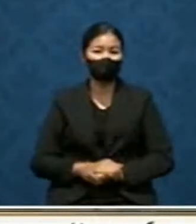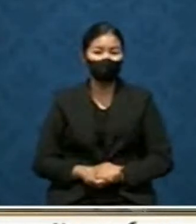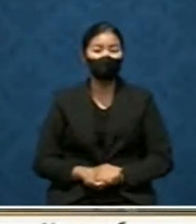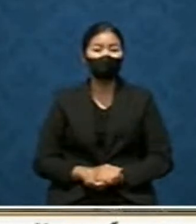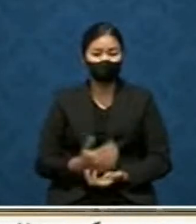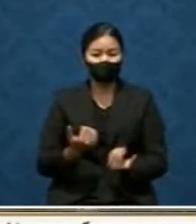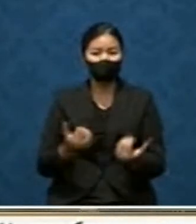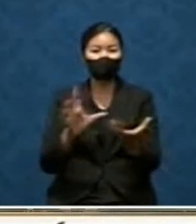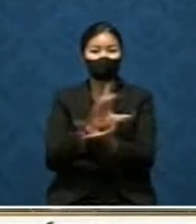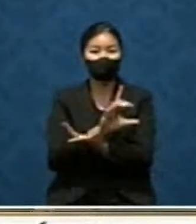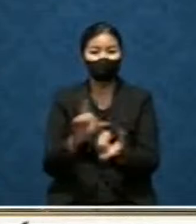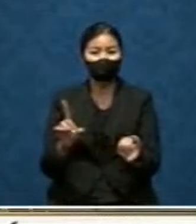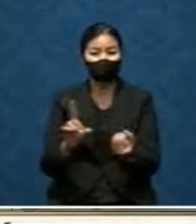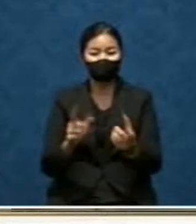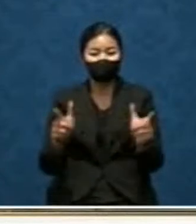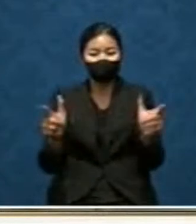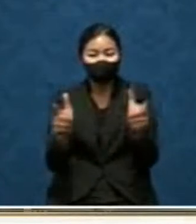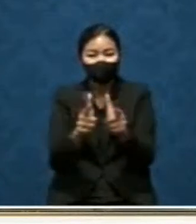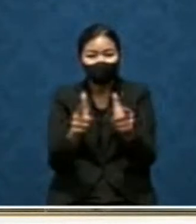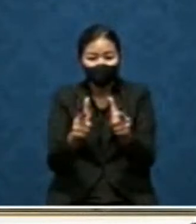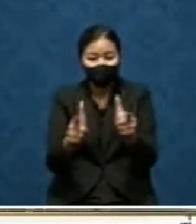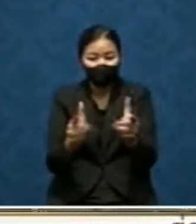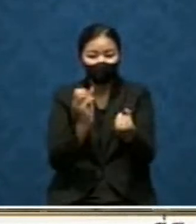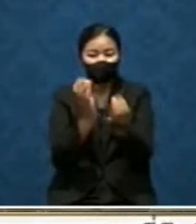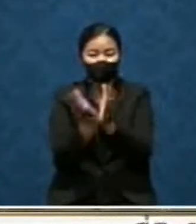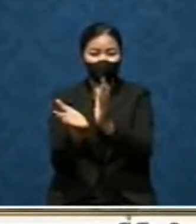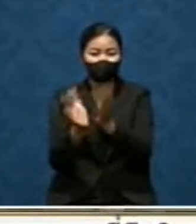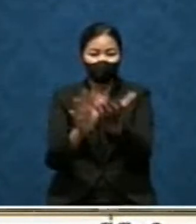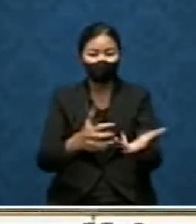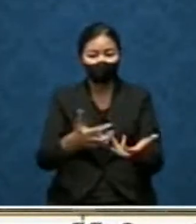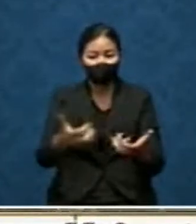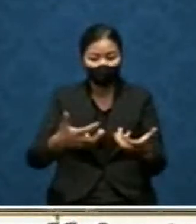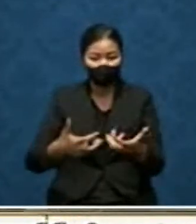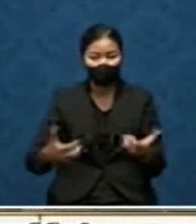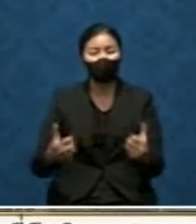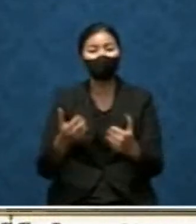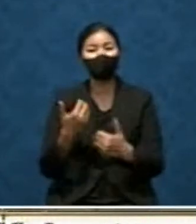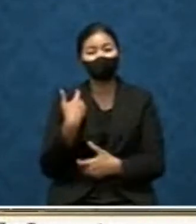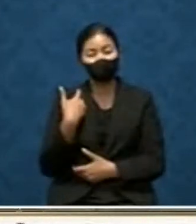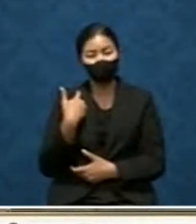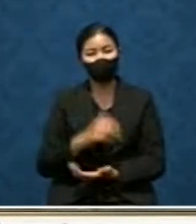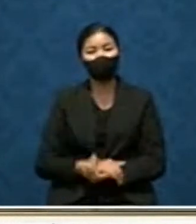สังคมขนาดเล็กข้อบควรจะเสื่อมสลาย ท่ประธานครับ